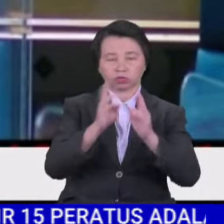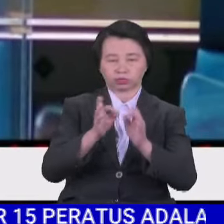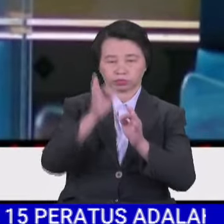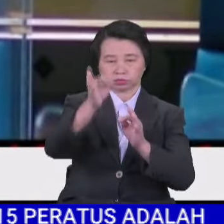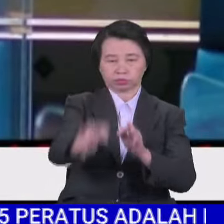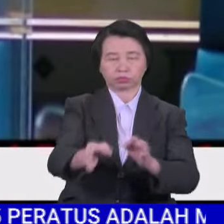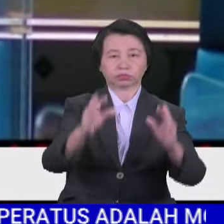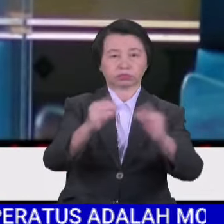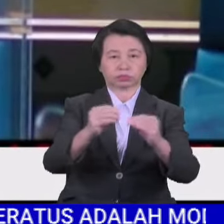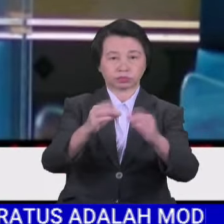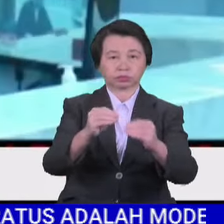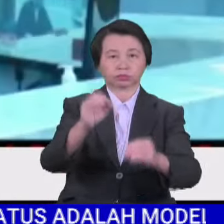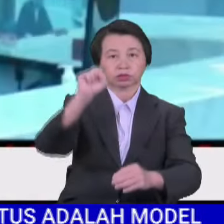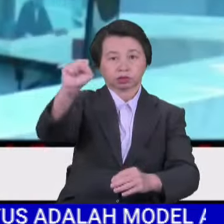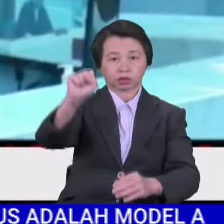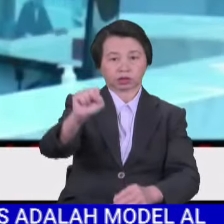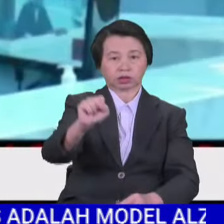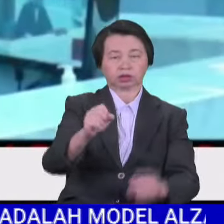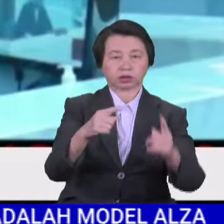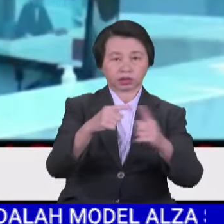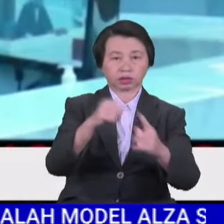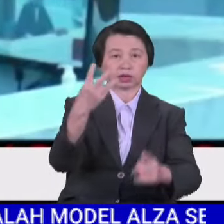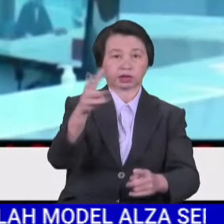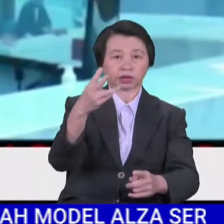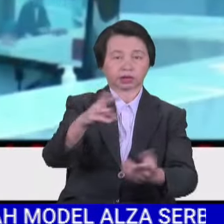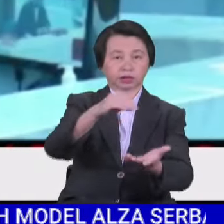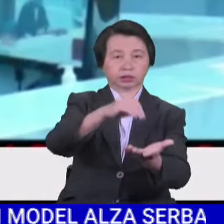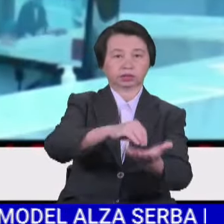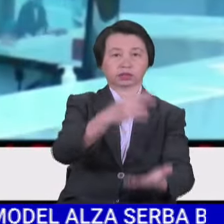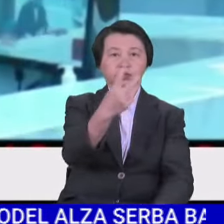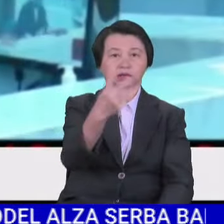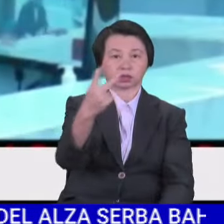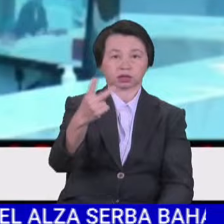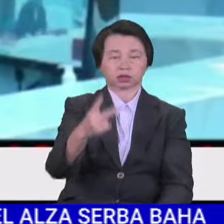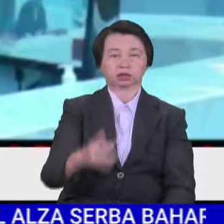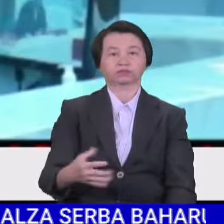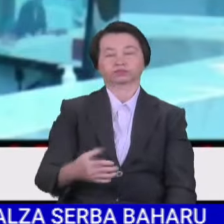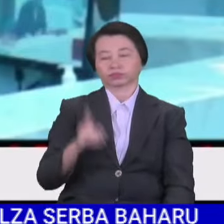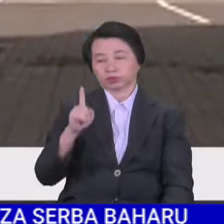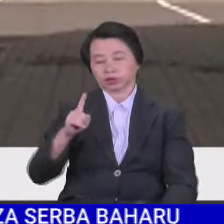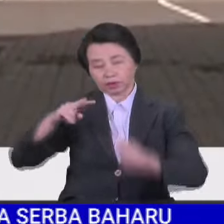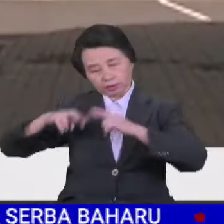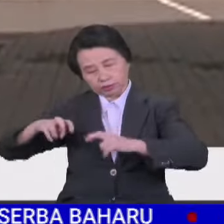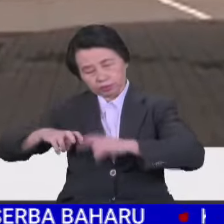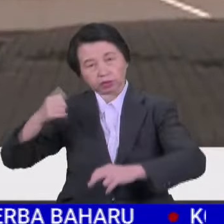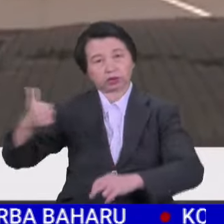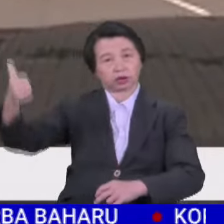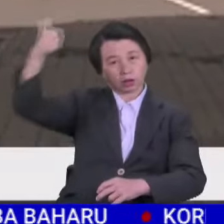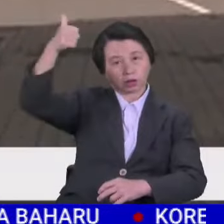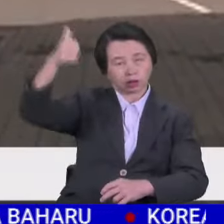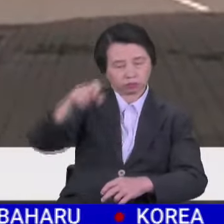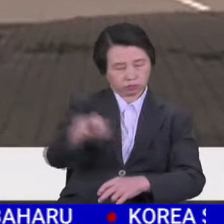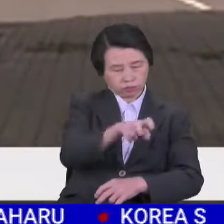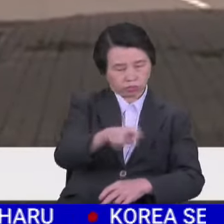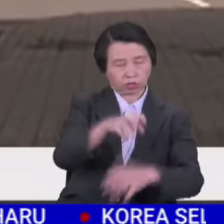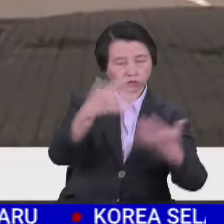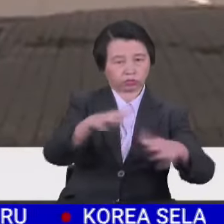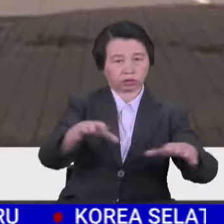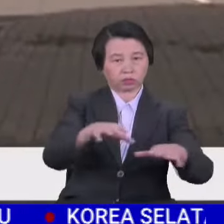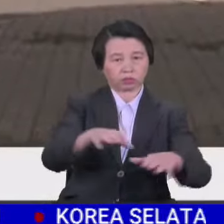persidangan dewan undangan negeri Sabah duit ke-16 di Kota Kinabalu tambahnya satu kajian Indo pengangkutan awam telah